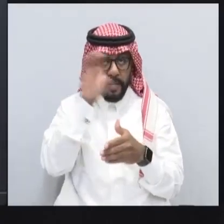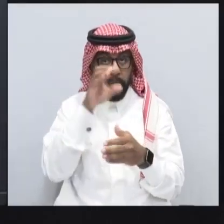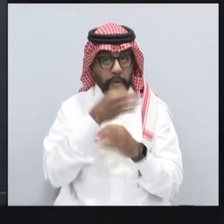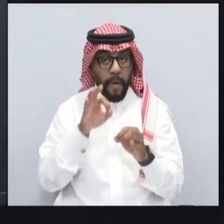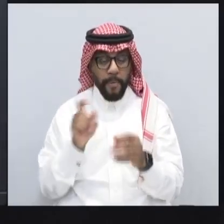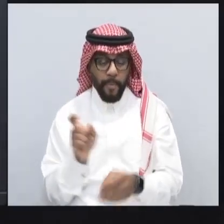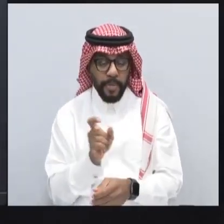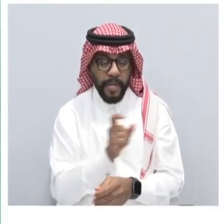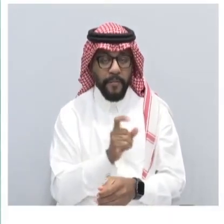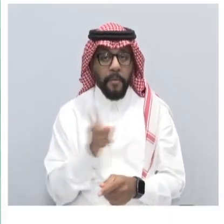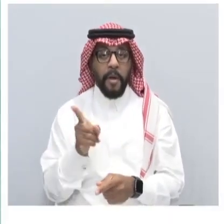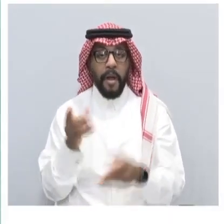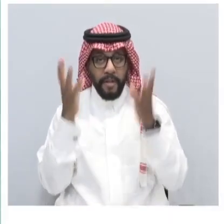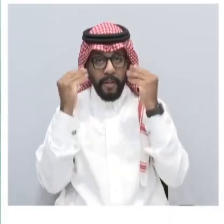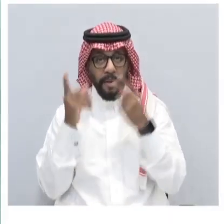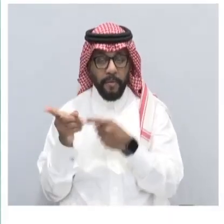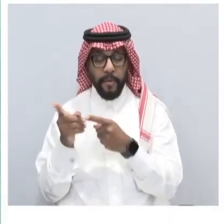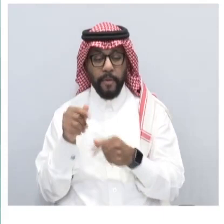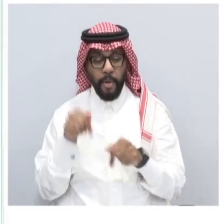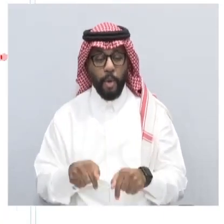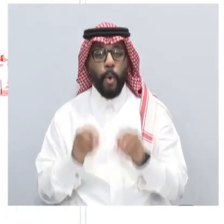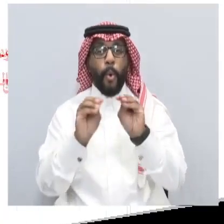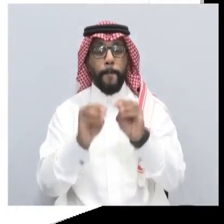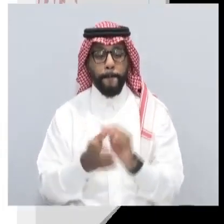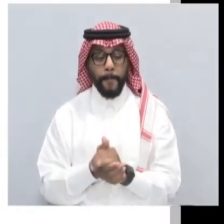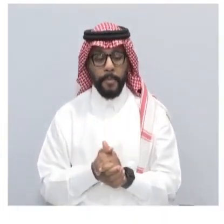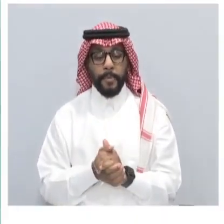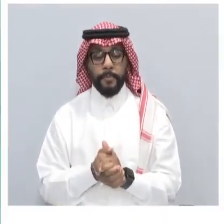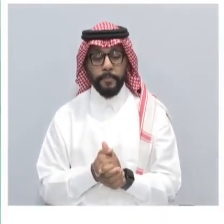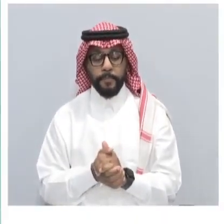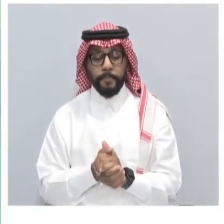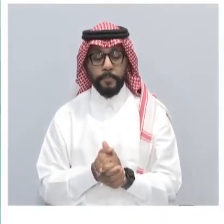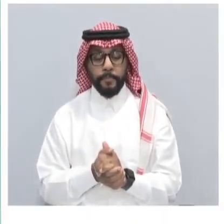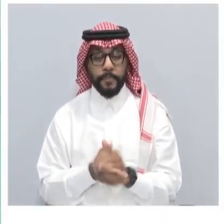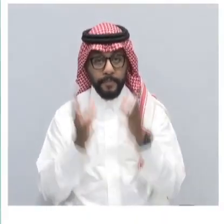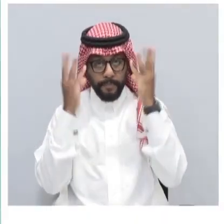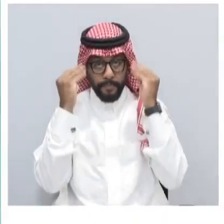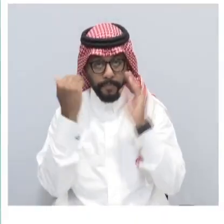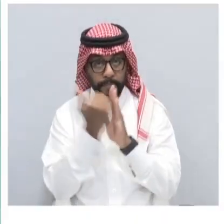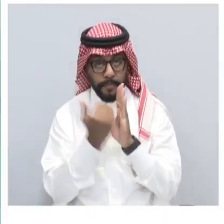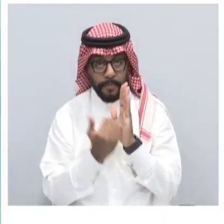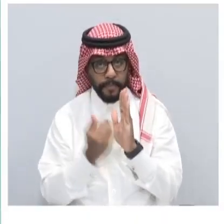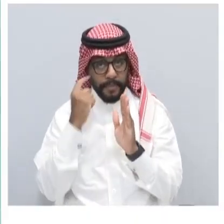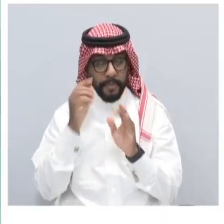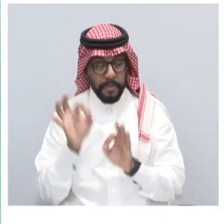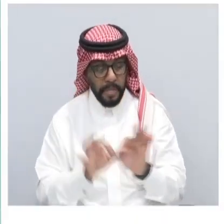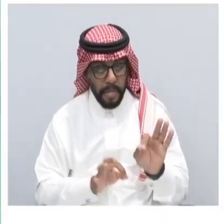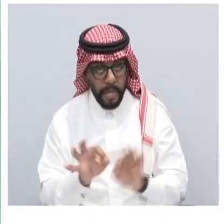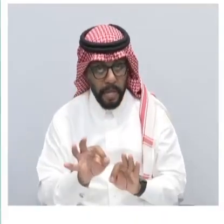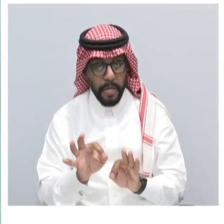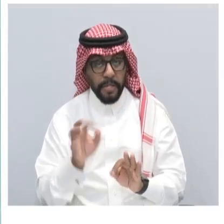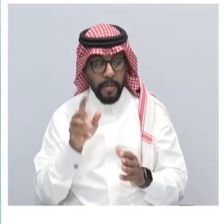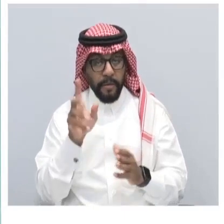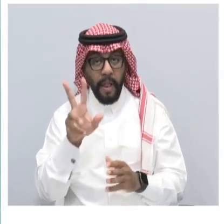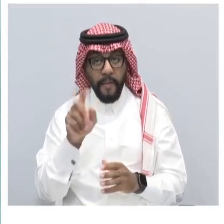تعلمناه في برنامج الوورد وفي درس هذا اليوم تعلمنا في درس اليوم تنسيق الفقره المتقدم